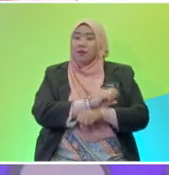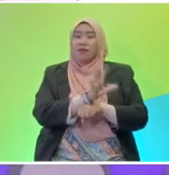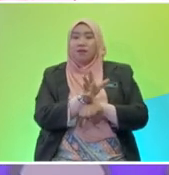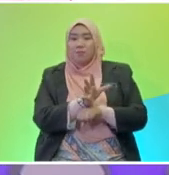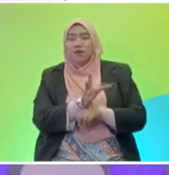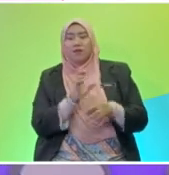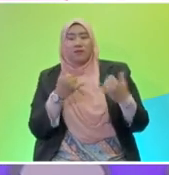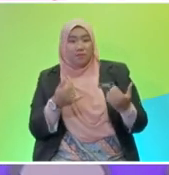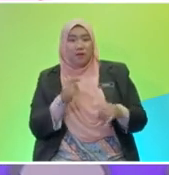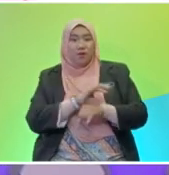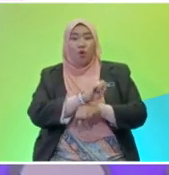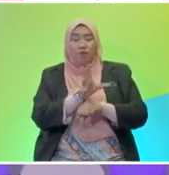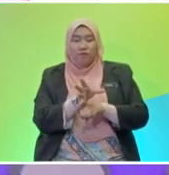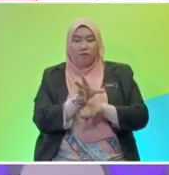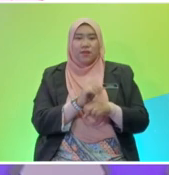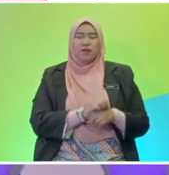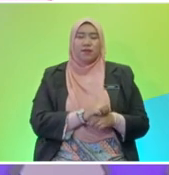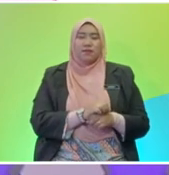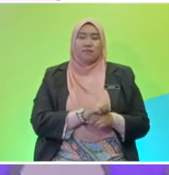jadi rebutan